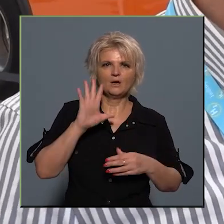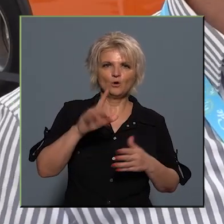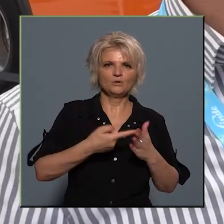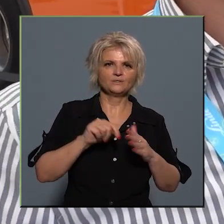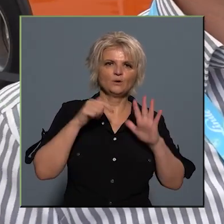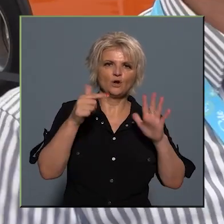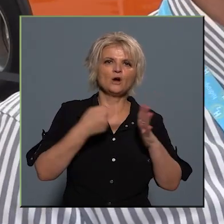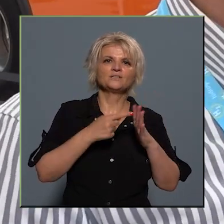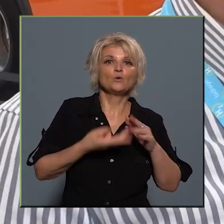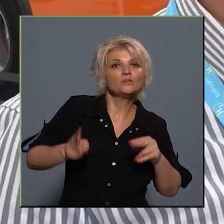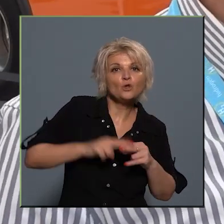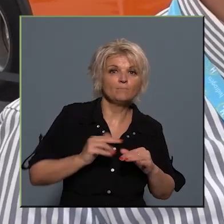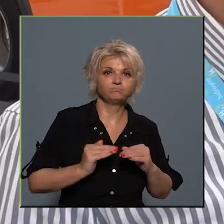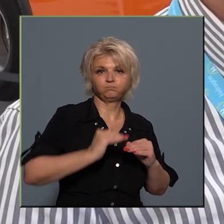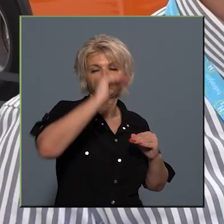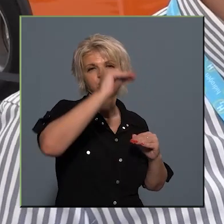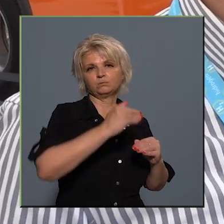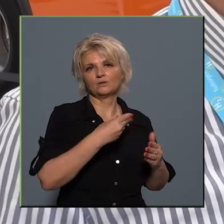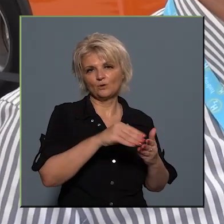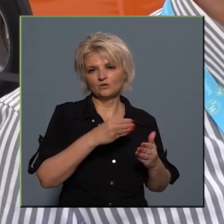5-szörös, 6-szorosa, a futásköltsége